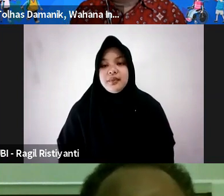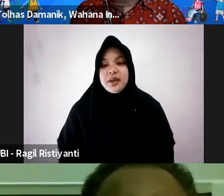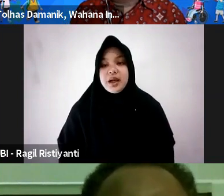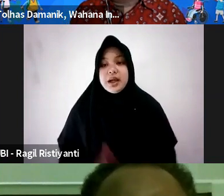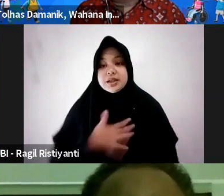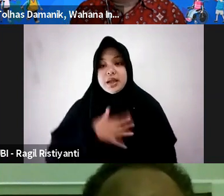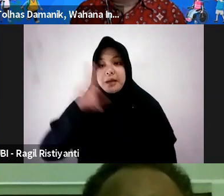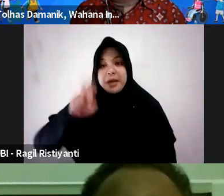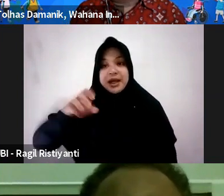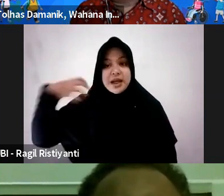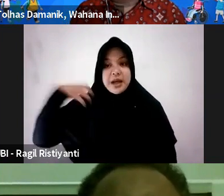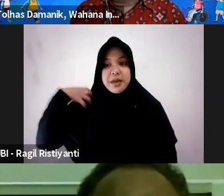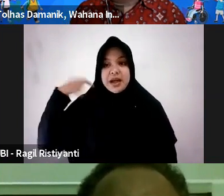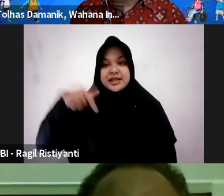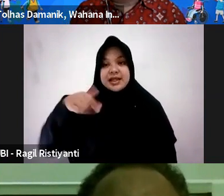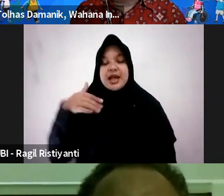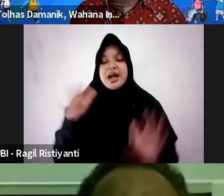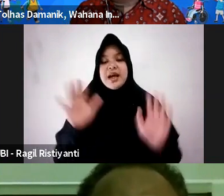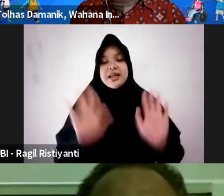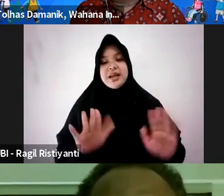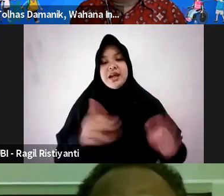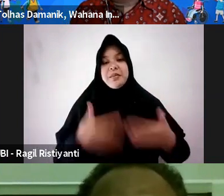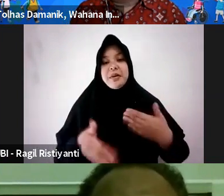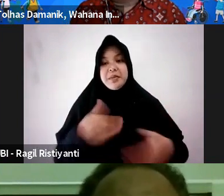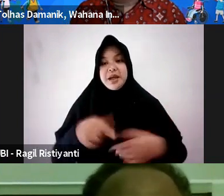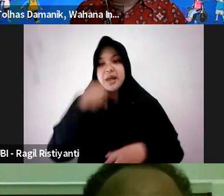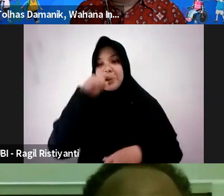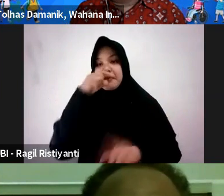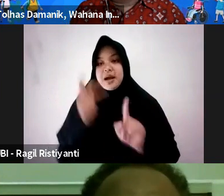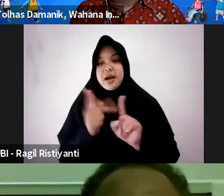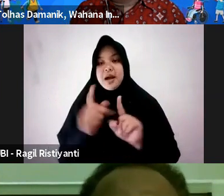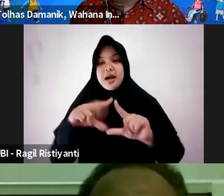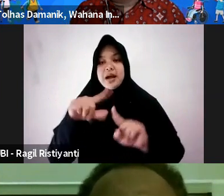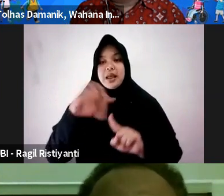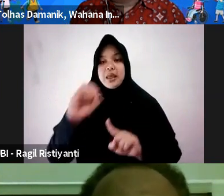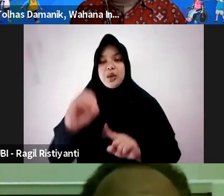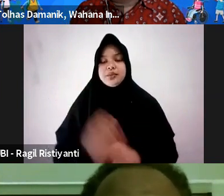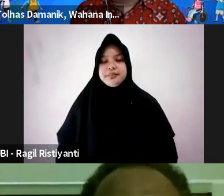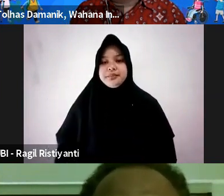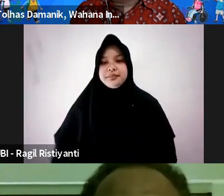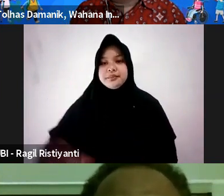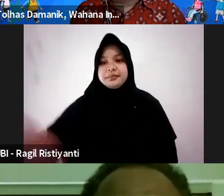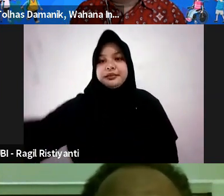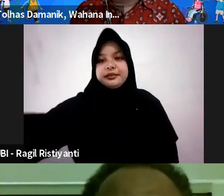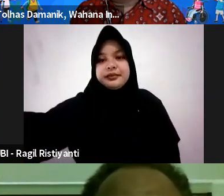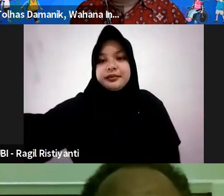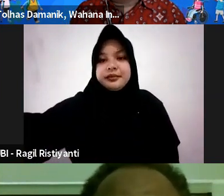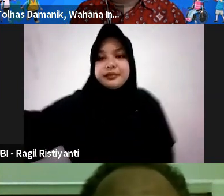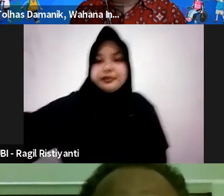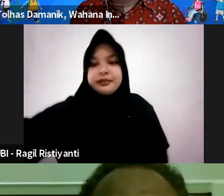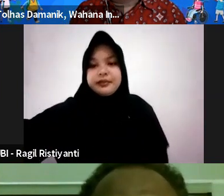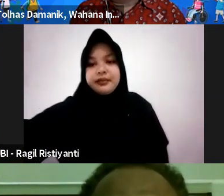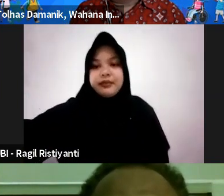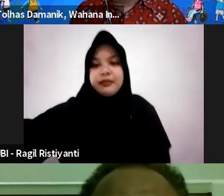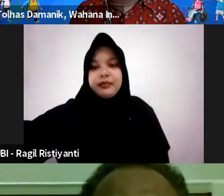ada di Amerika sini aja ya apa ya Pak papaantok Oke jadi kalimat paling pertama adalah yang tadi